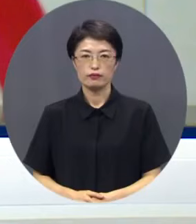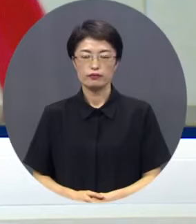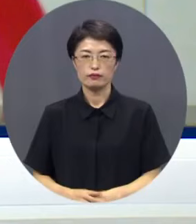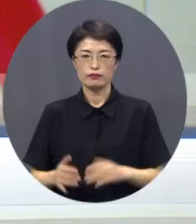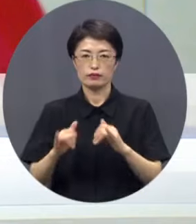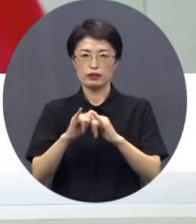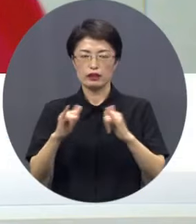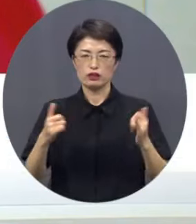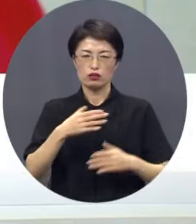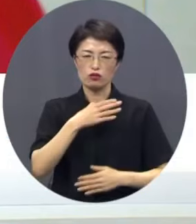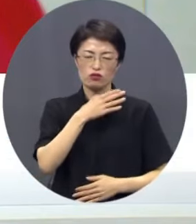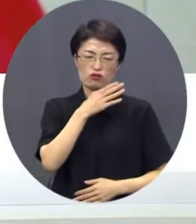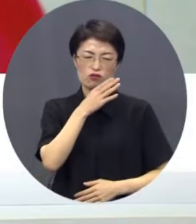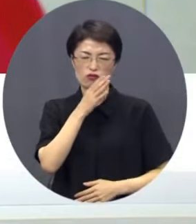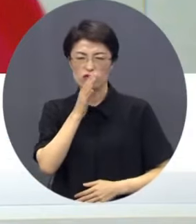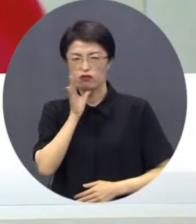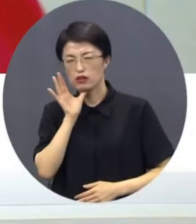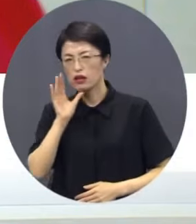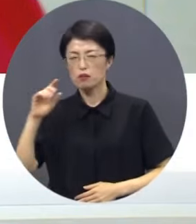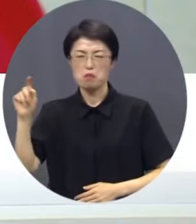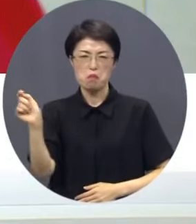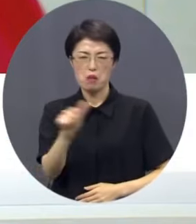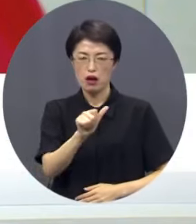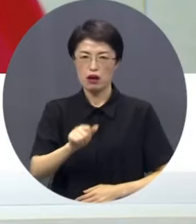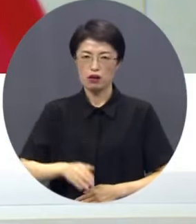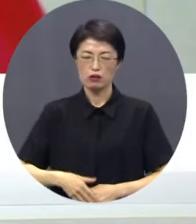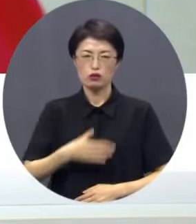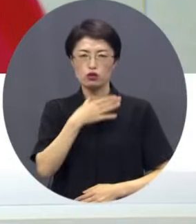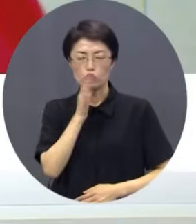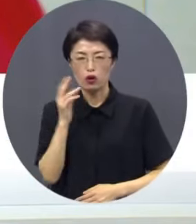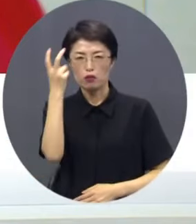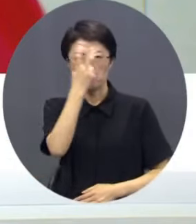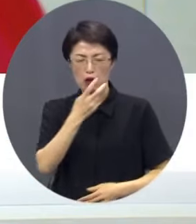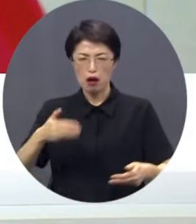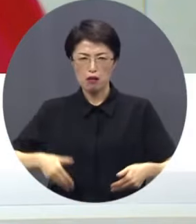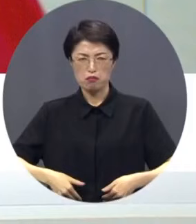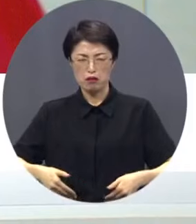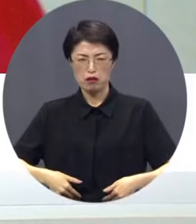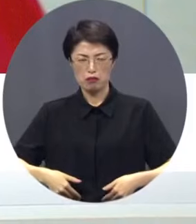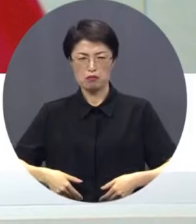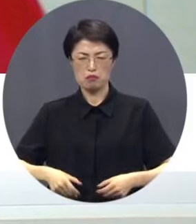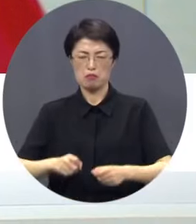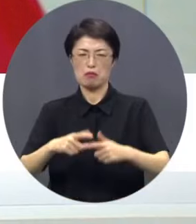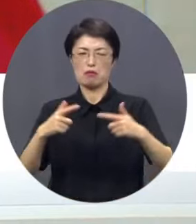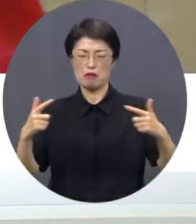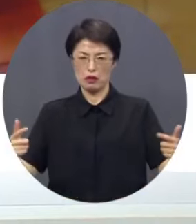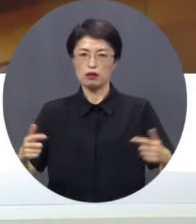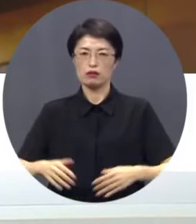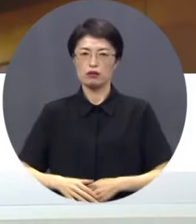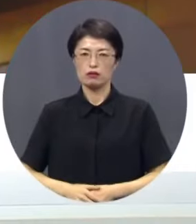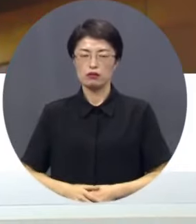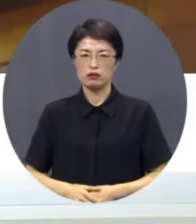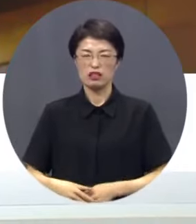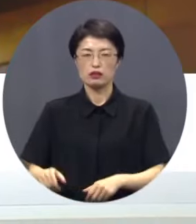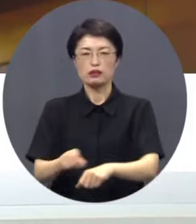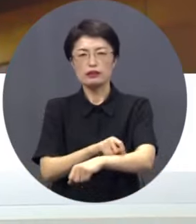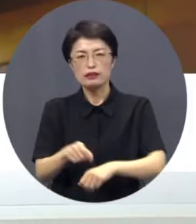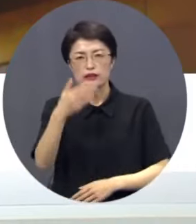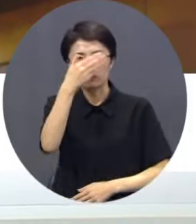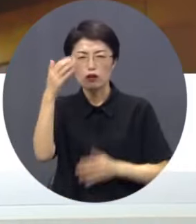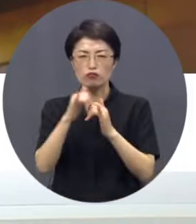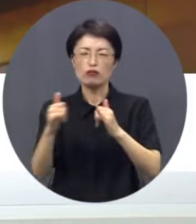인구 고령화가 급속히 진행되면서 노인 돌봄 수요가 빠르게 늘고 있습니다 특히 젊은 이들이